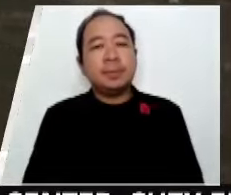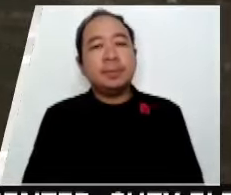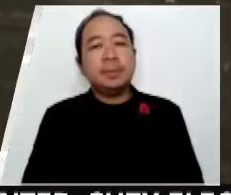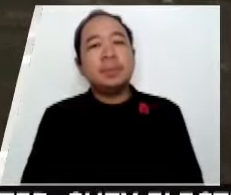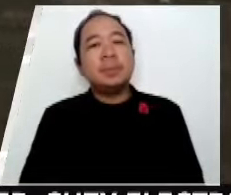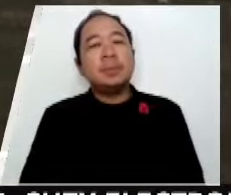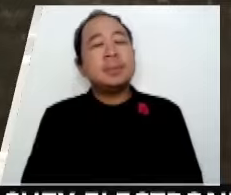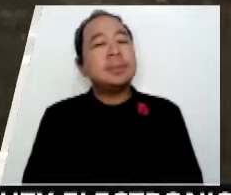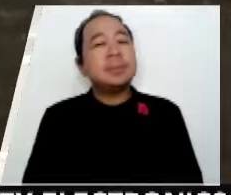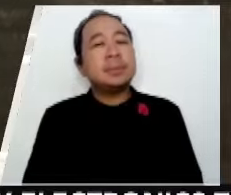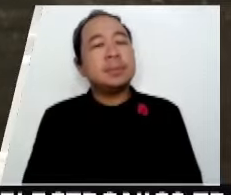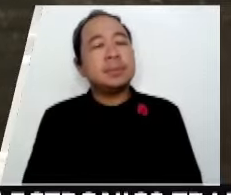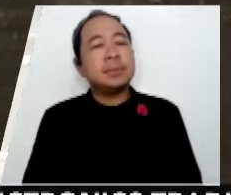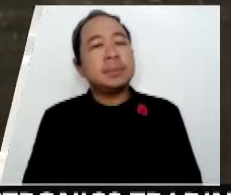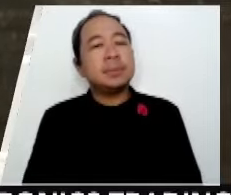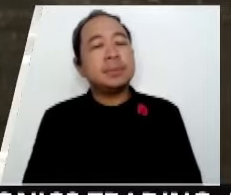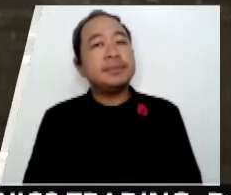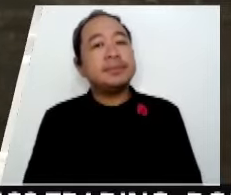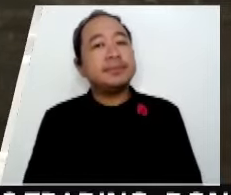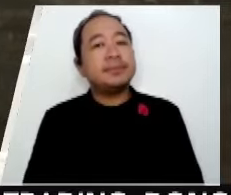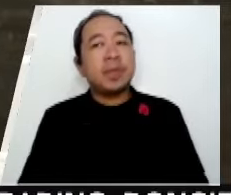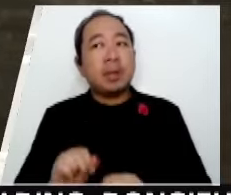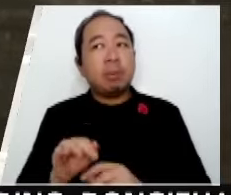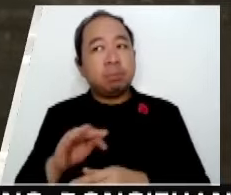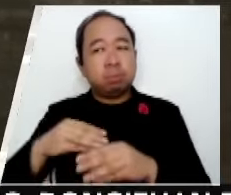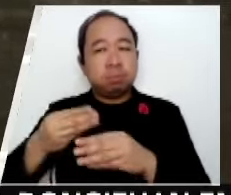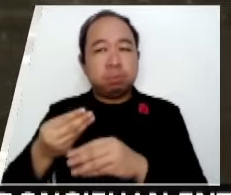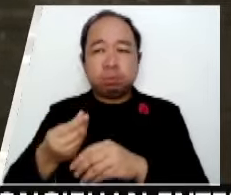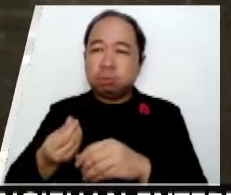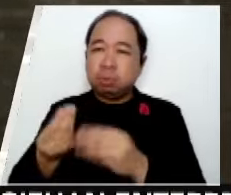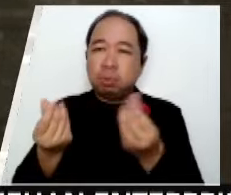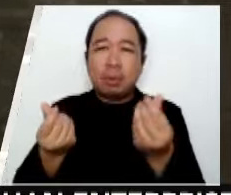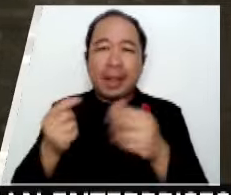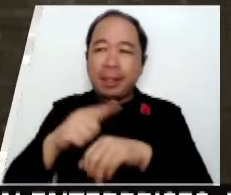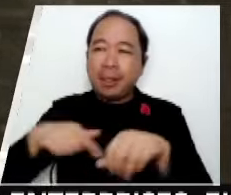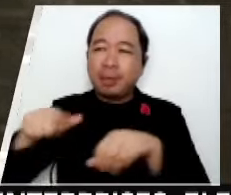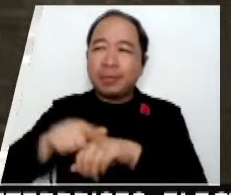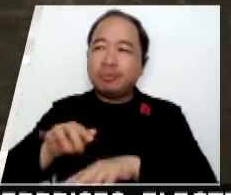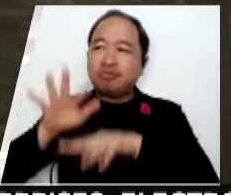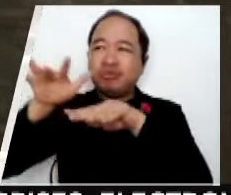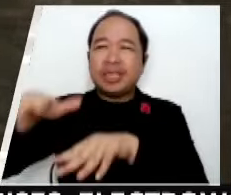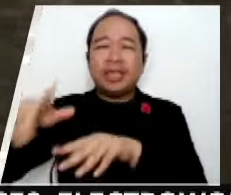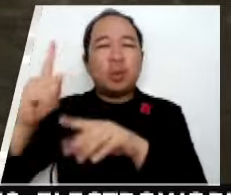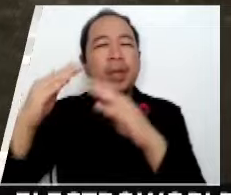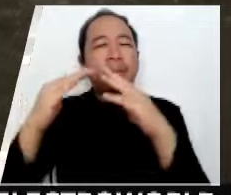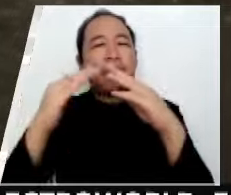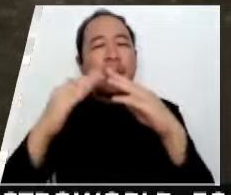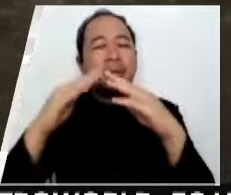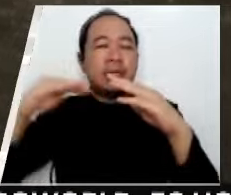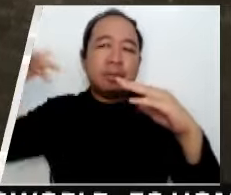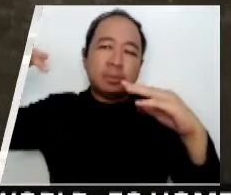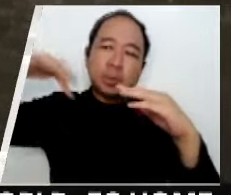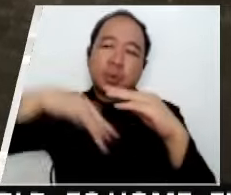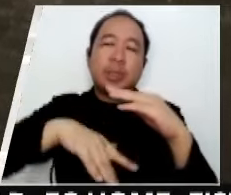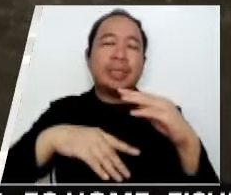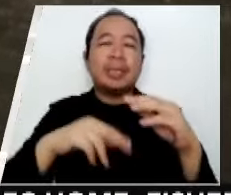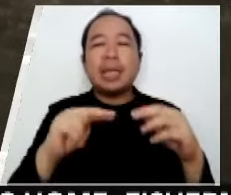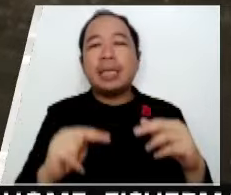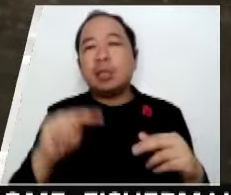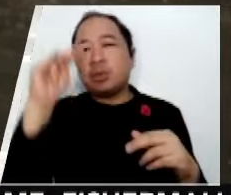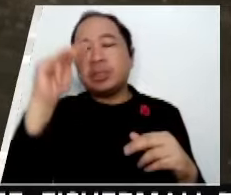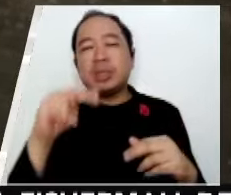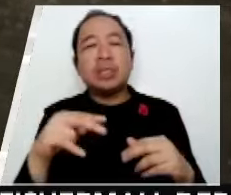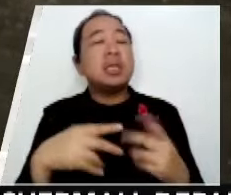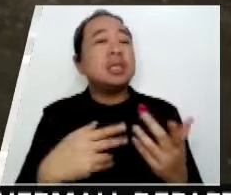Natabunan naman ng lupa ang bahagi ng isang bahay sa Ilocos Norte, habang sa Ilocos Sur, may mga umapaw ng creek at mga kalsadang